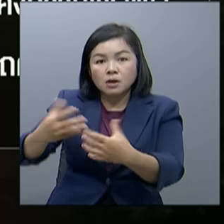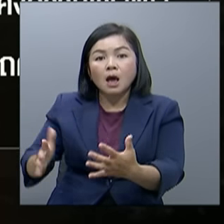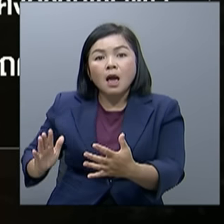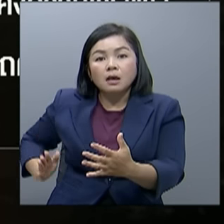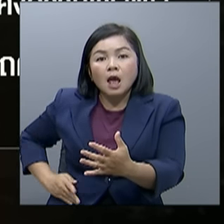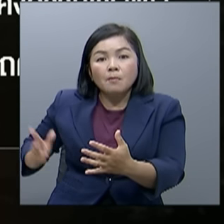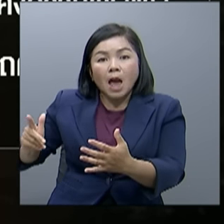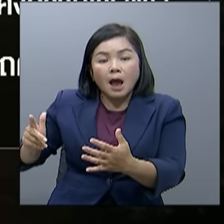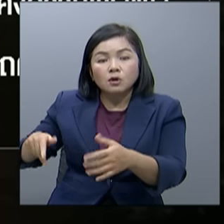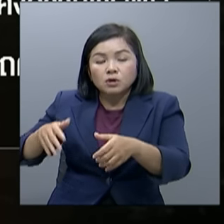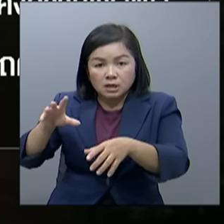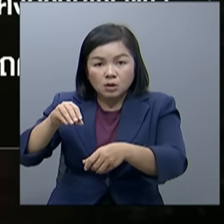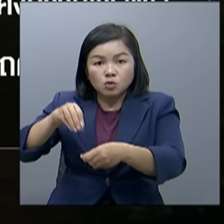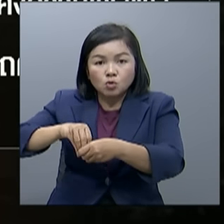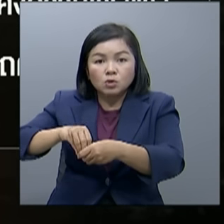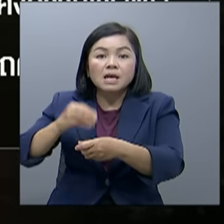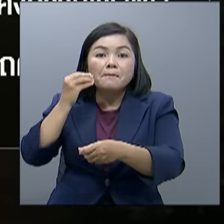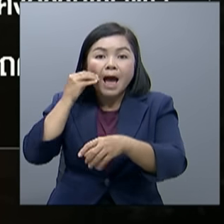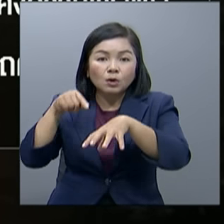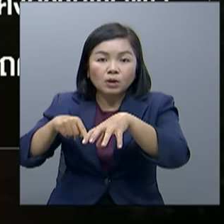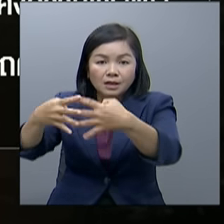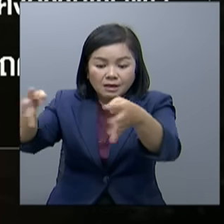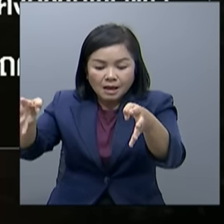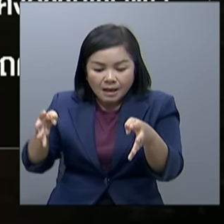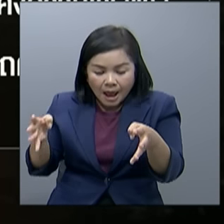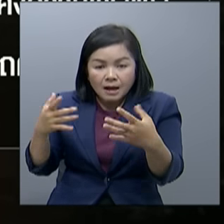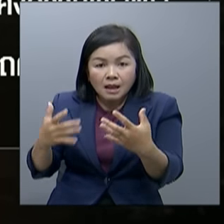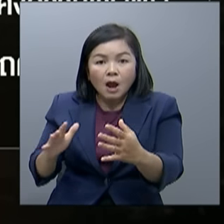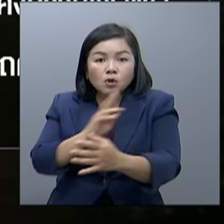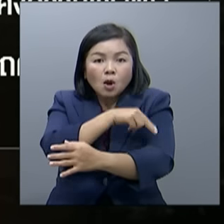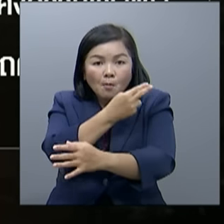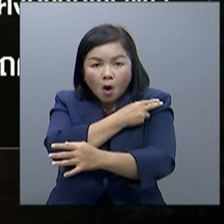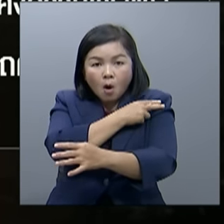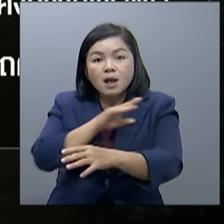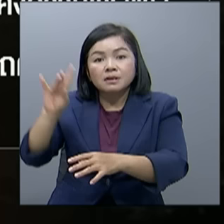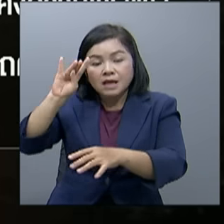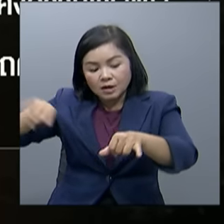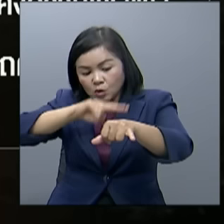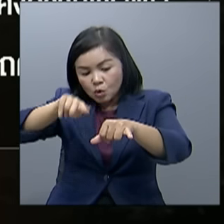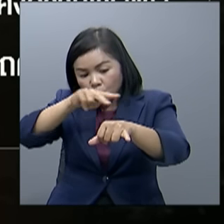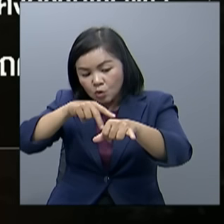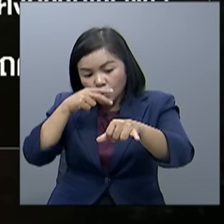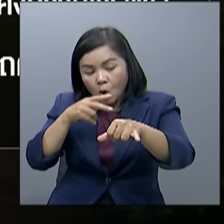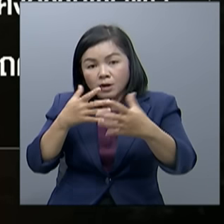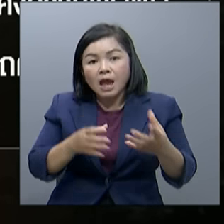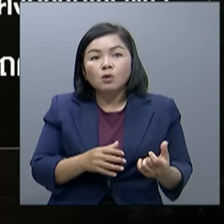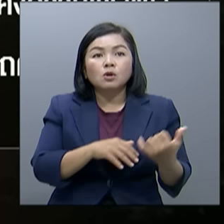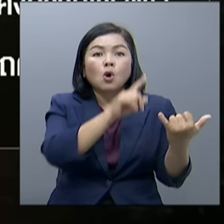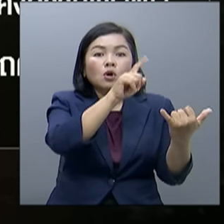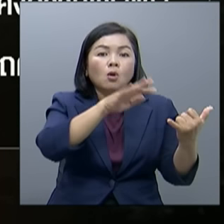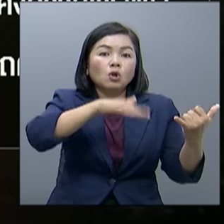อีกครั้งหนึ่งเบื้องต้นตำรวจสพท่าหินนำศพของผู้เสียชีวิตส่งโรงพยาบาลเพื่อให้แพทย์ชันสูตรอย่างละเอียดอีก